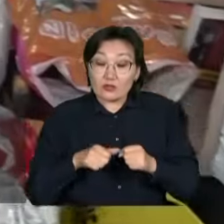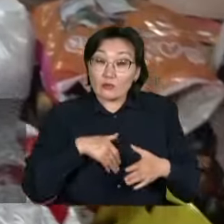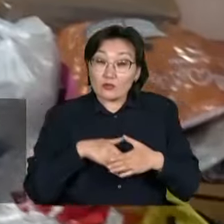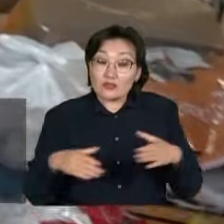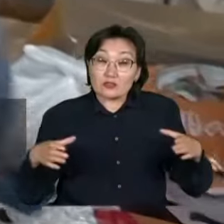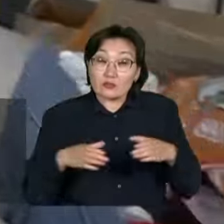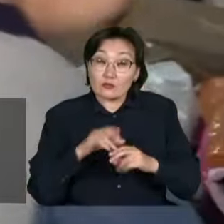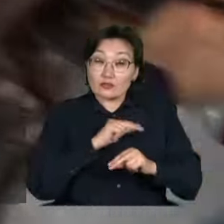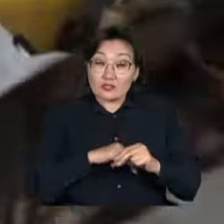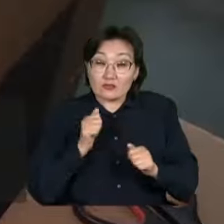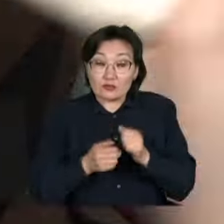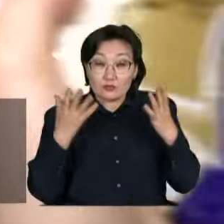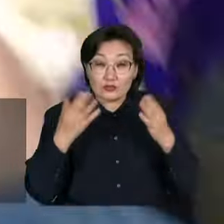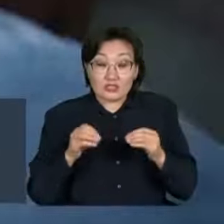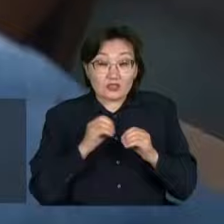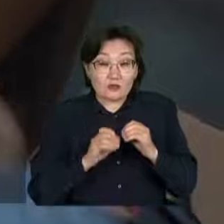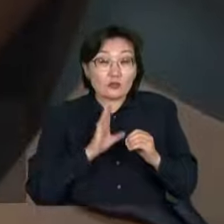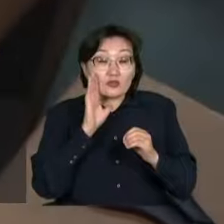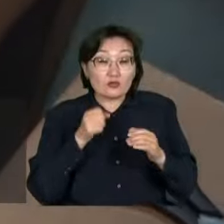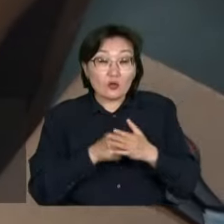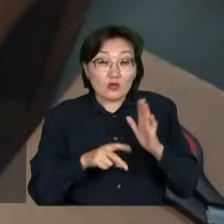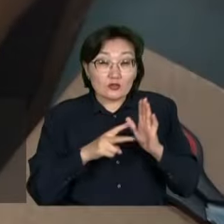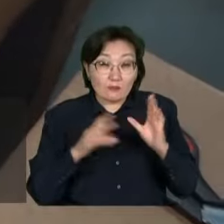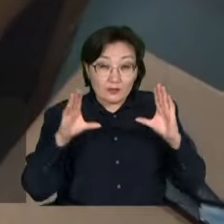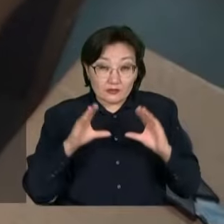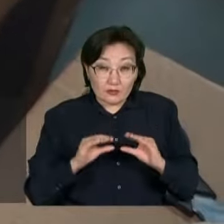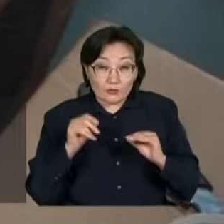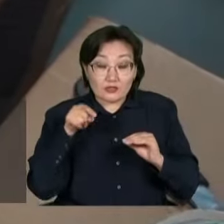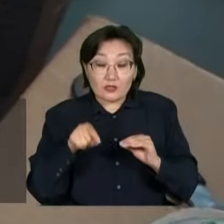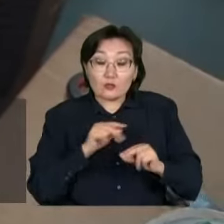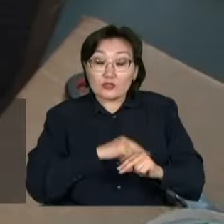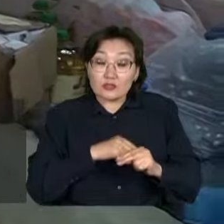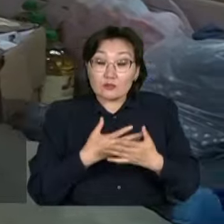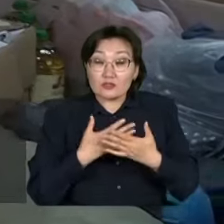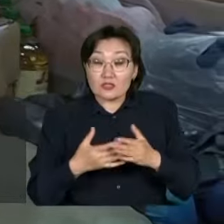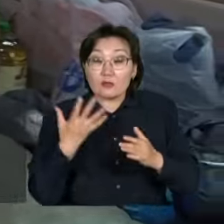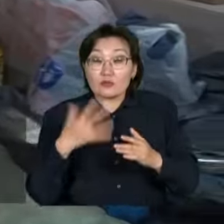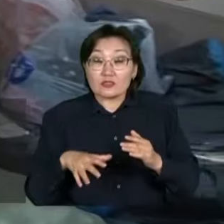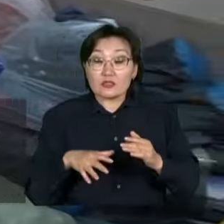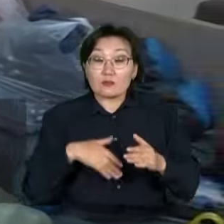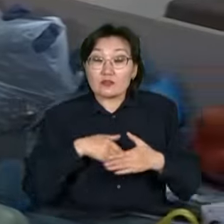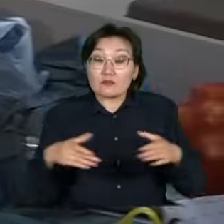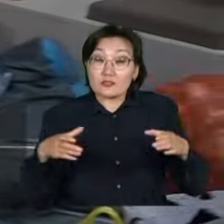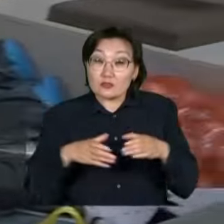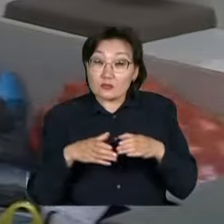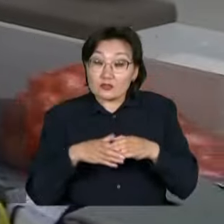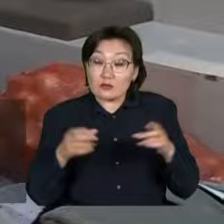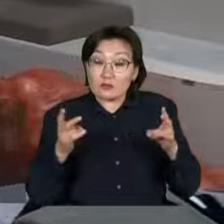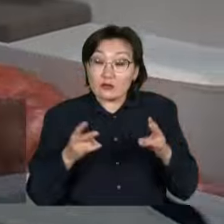Волонтерский штаб работает ежедневно с 10 утра до 7 вечера. В нем задействованы порядка 50 добровольцев. При